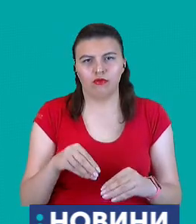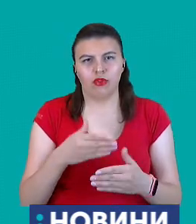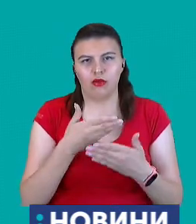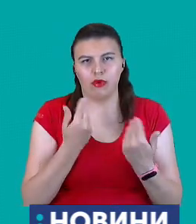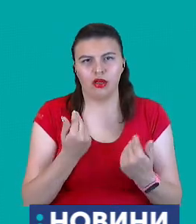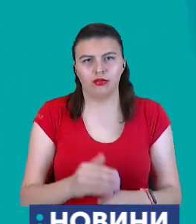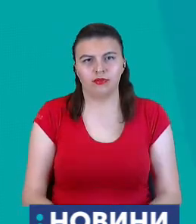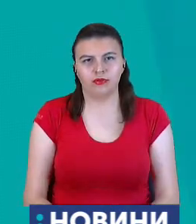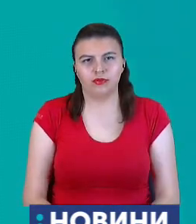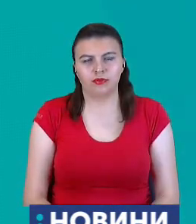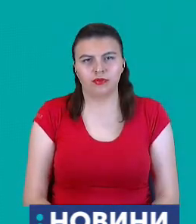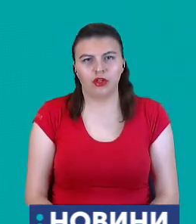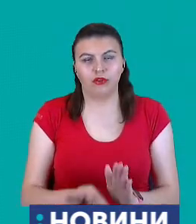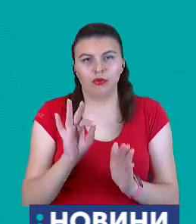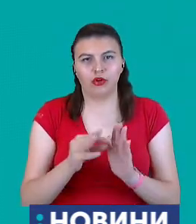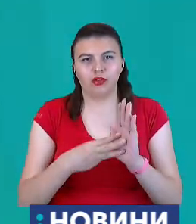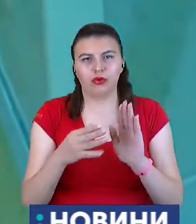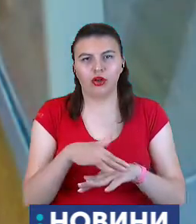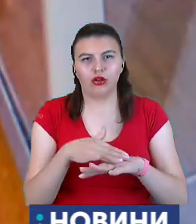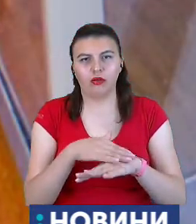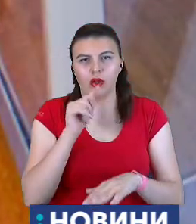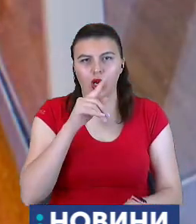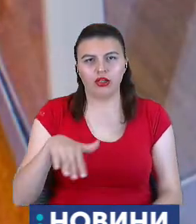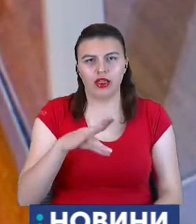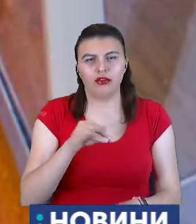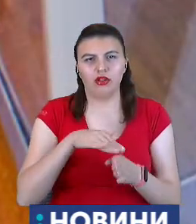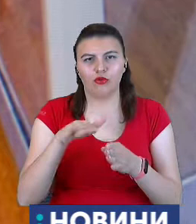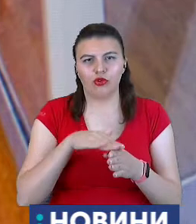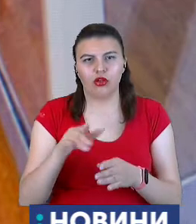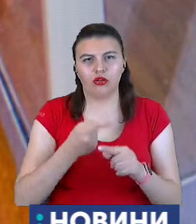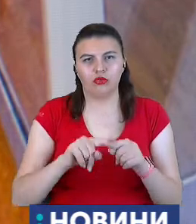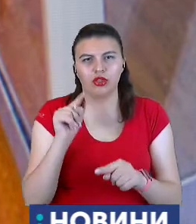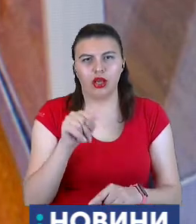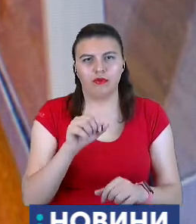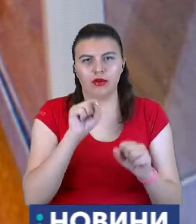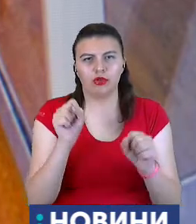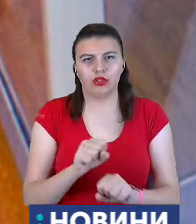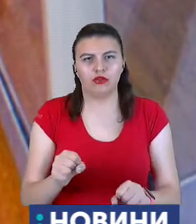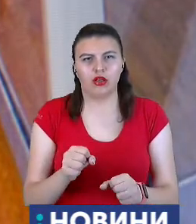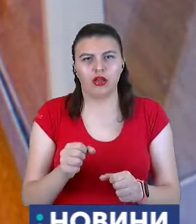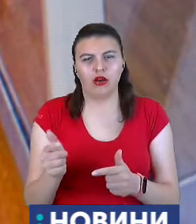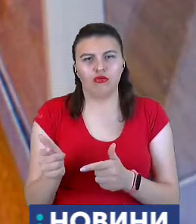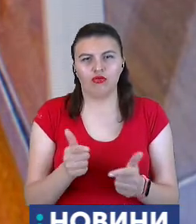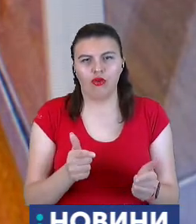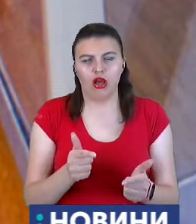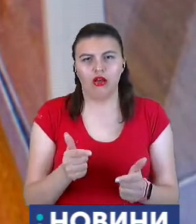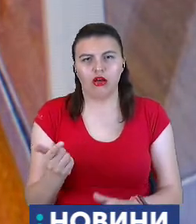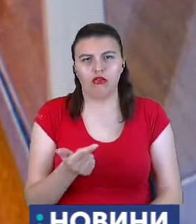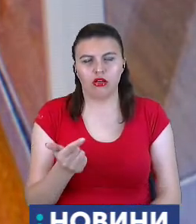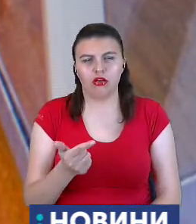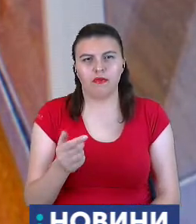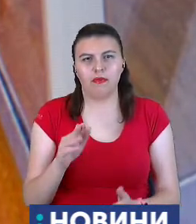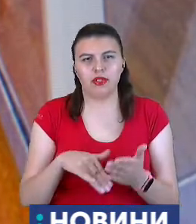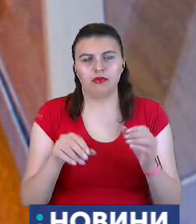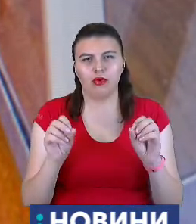Вибори у 8 громадах Луганщини не відбудуться, бо там неможливо гарантувати безпеку громадян. Такі висновки